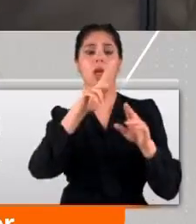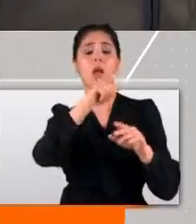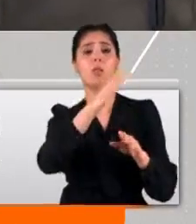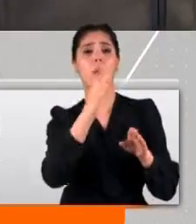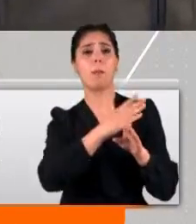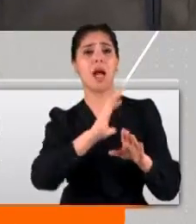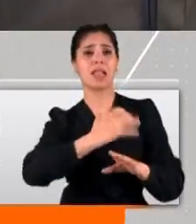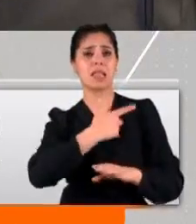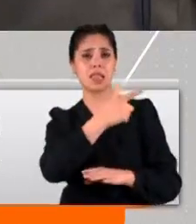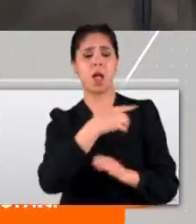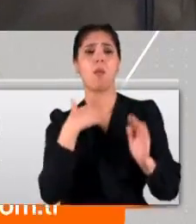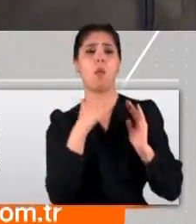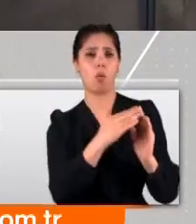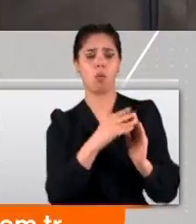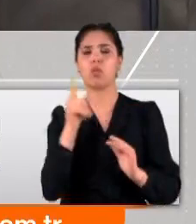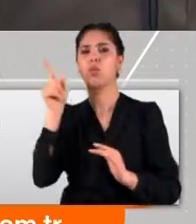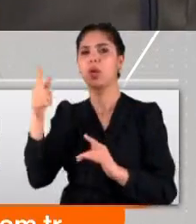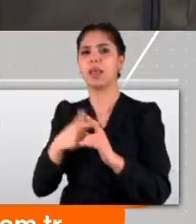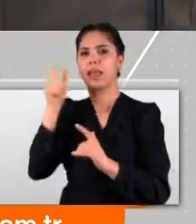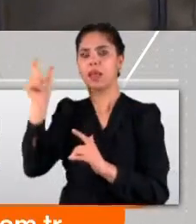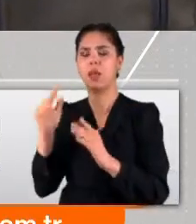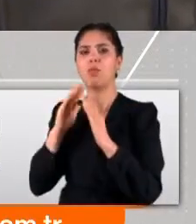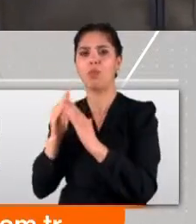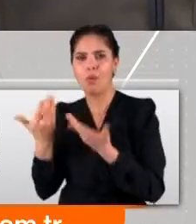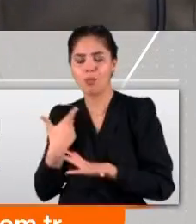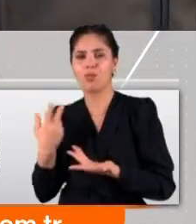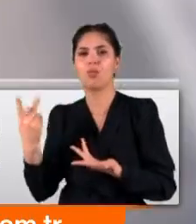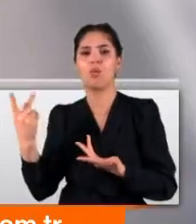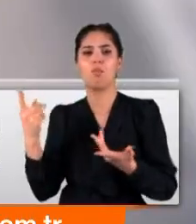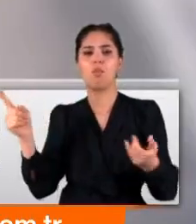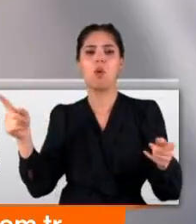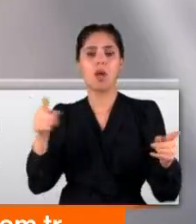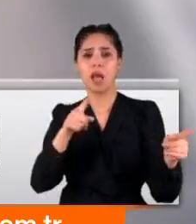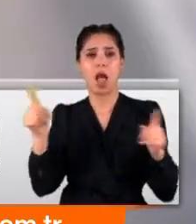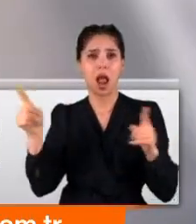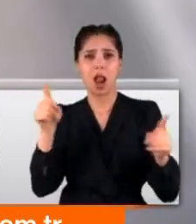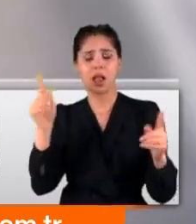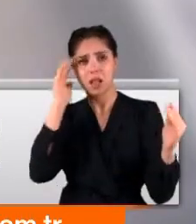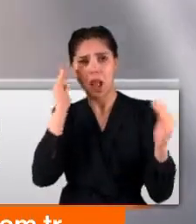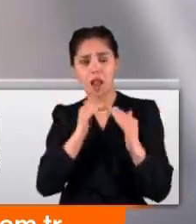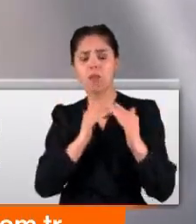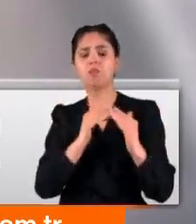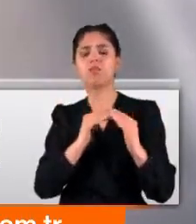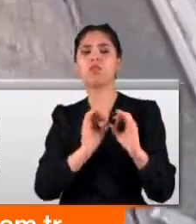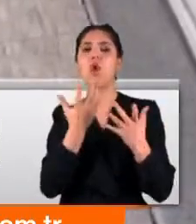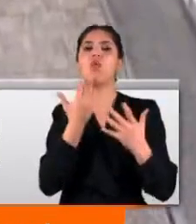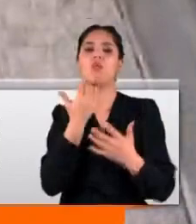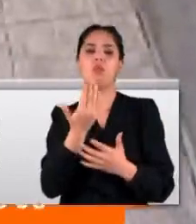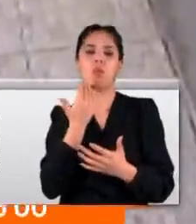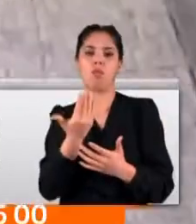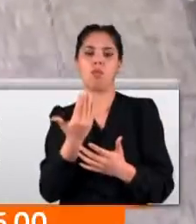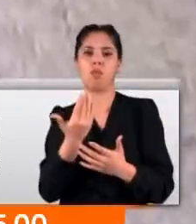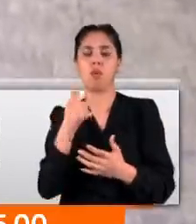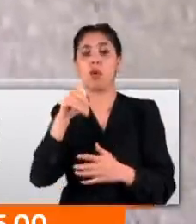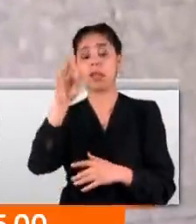kiracı komşumuz, ikisi adına üzüldük. Orta yolu bulmaya çalıştık ama bir türlü bulamadık. Mülk sahibi kiracı anlaşmazlığının adresi